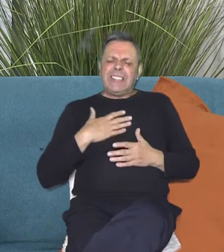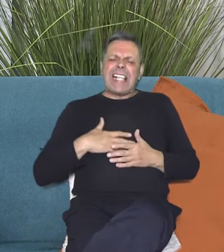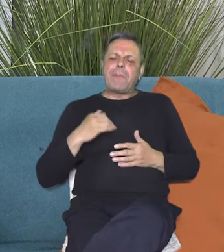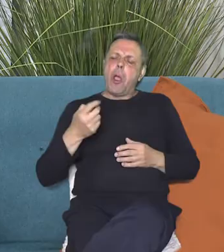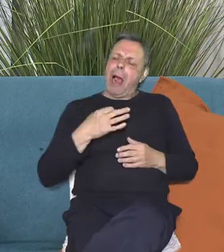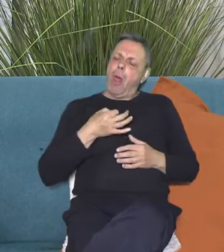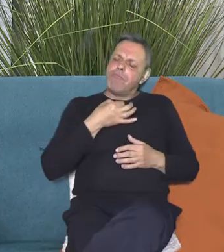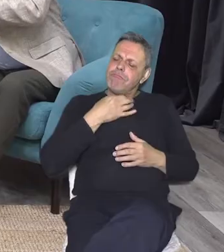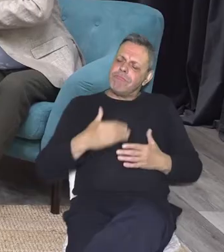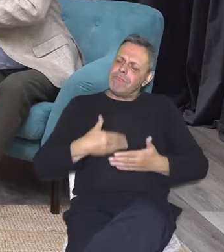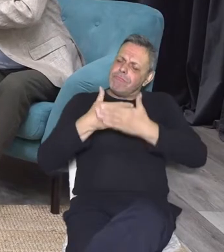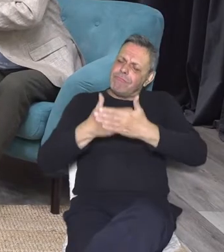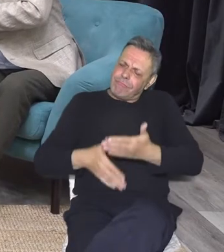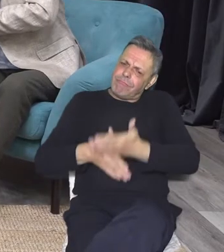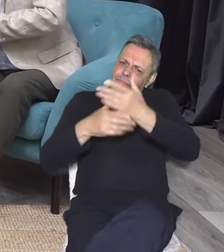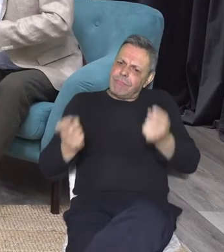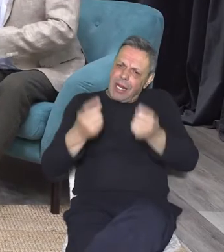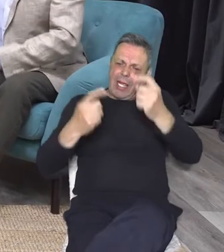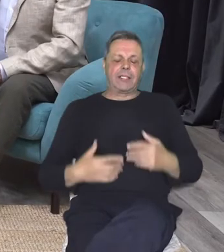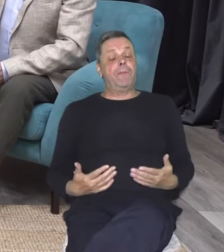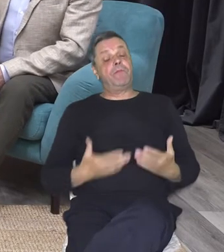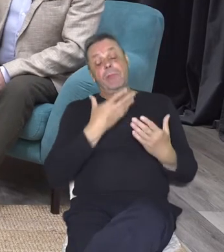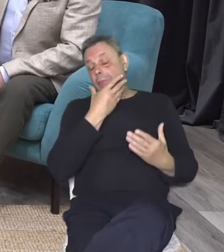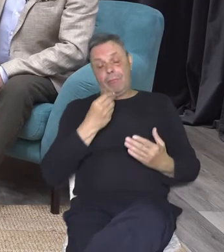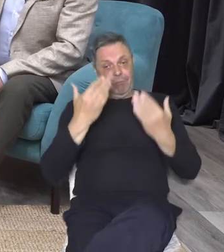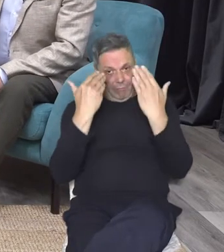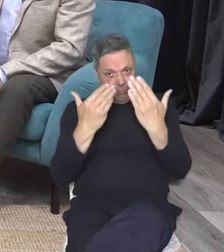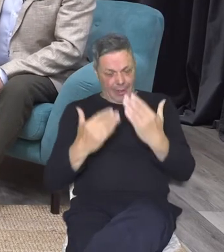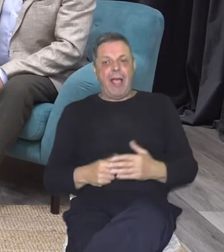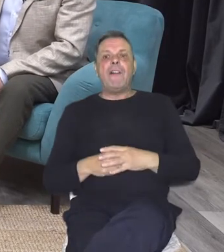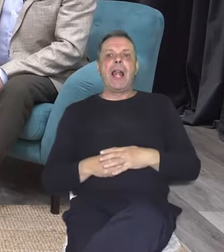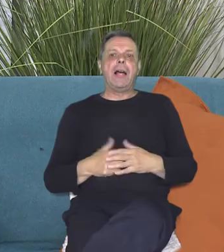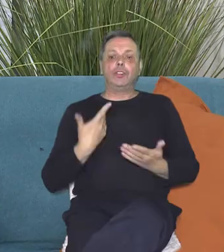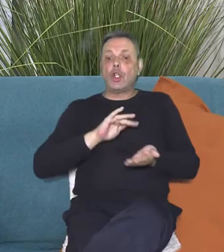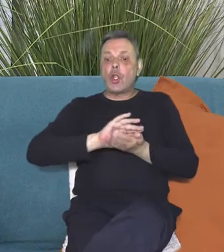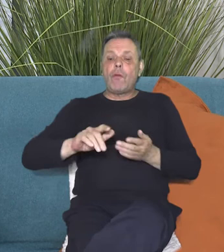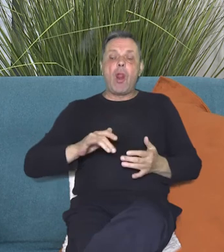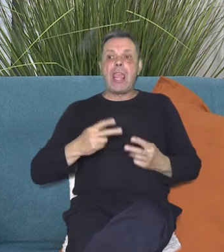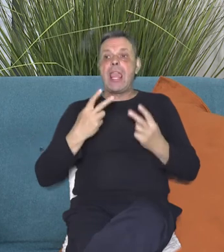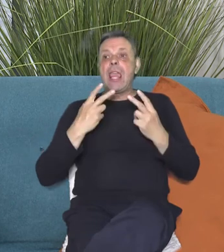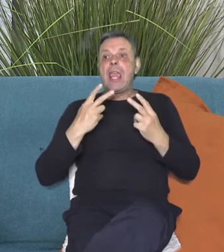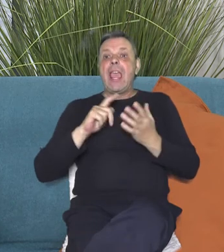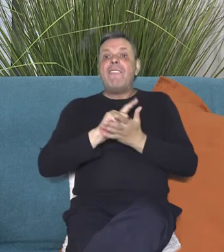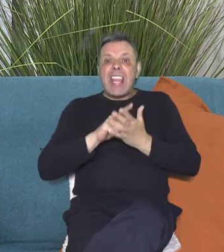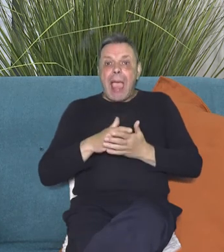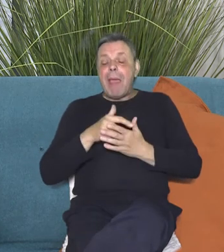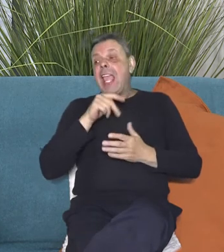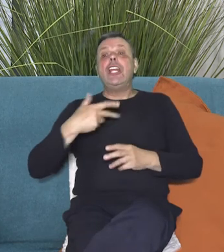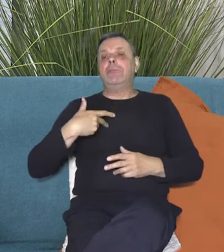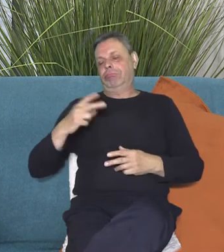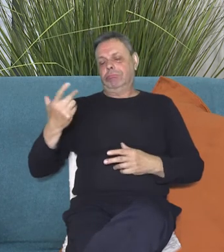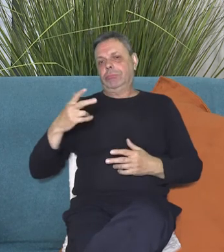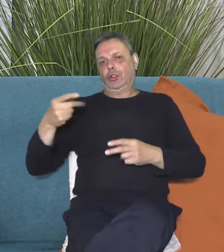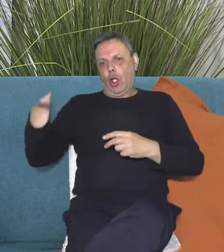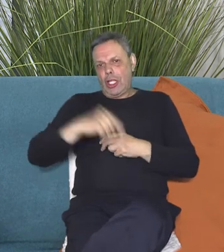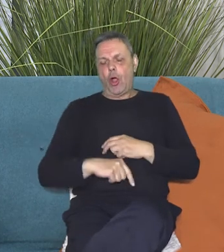malo naglasiti, ono kad smo pametni. Da. Dragi prijatelju, hvala lijepa što si odvojio vrijeme i doputovao iz Bihaća. Hvala